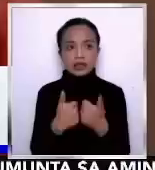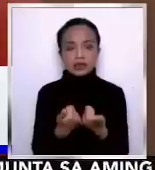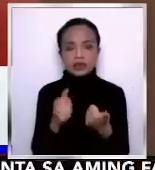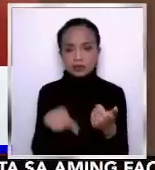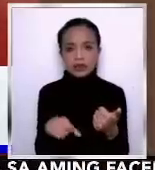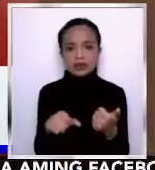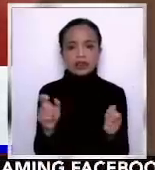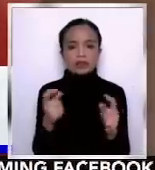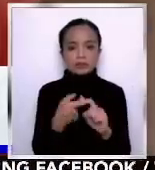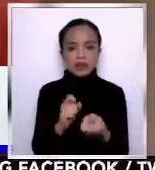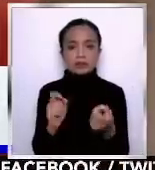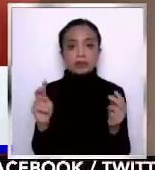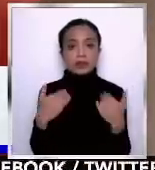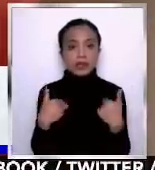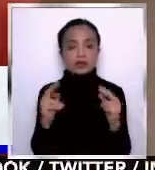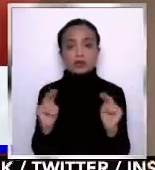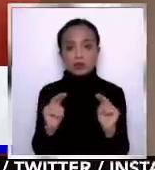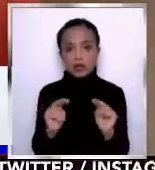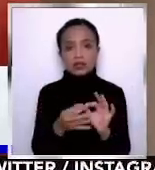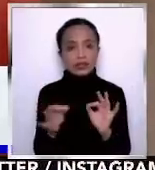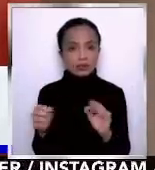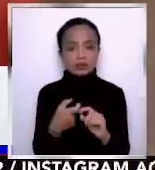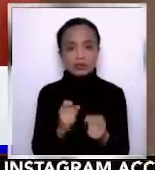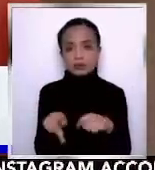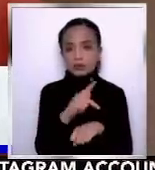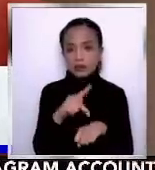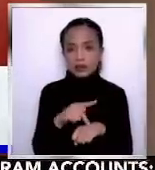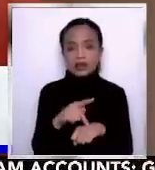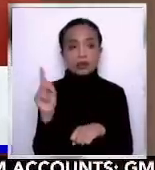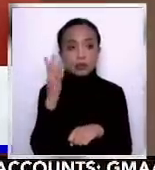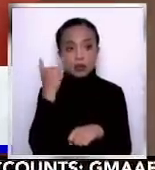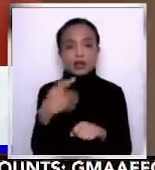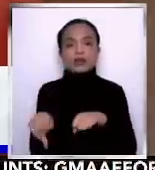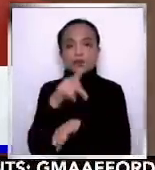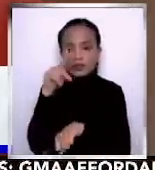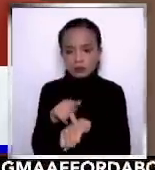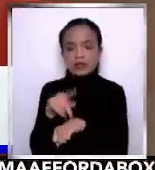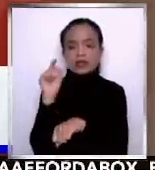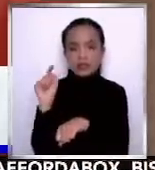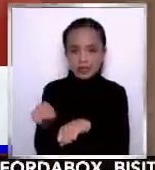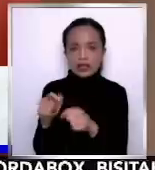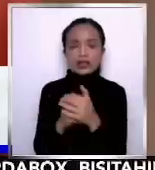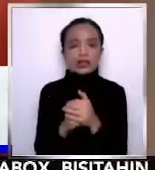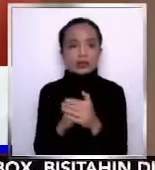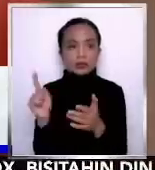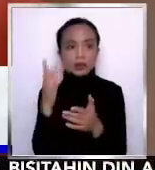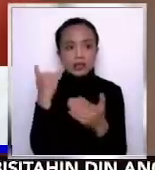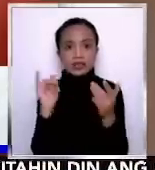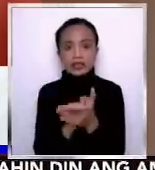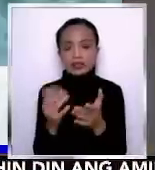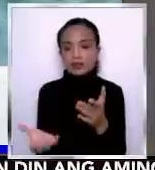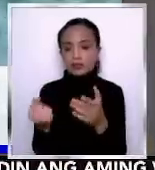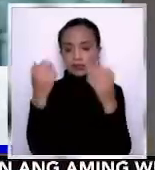Philippines, effectively asserting again that it is the Philippines which is acting on the basis of its own decisions and its